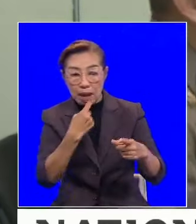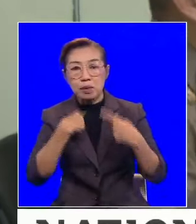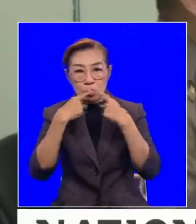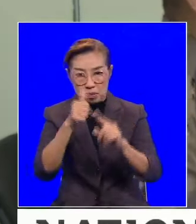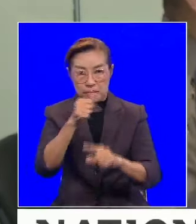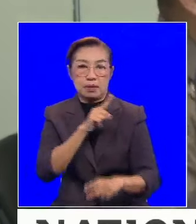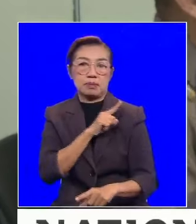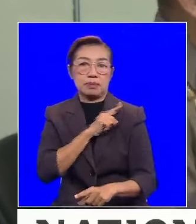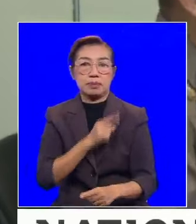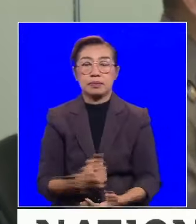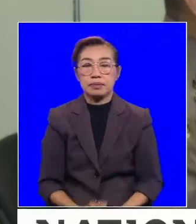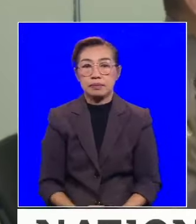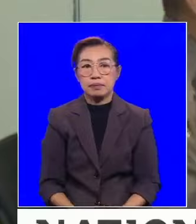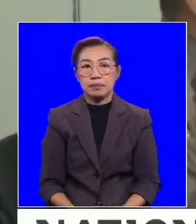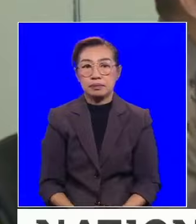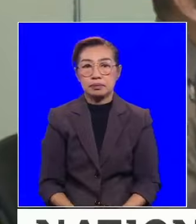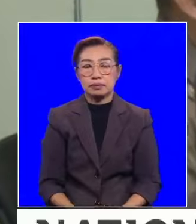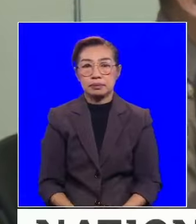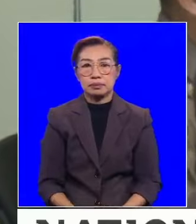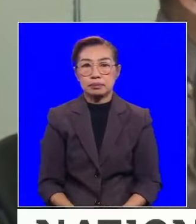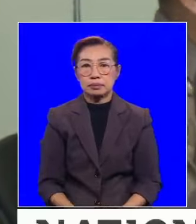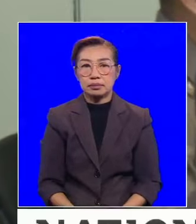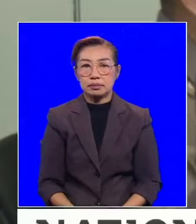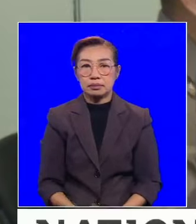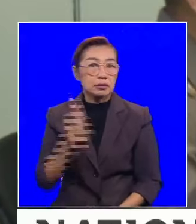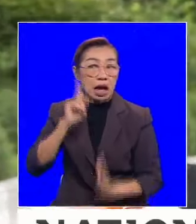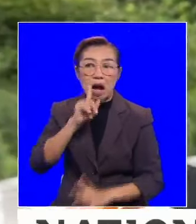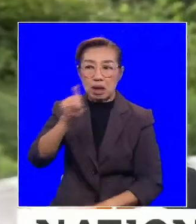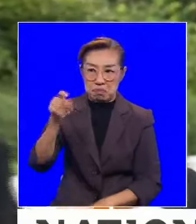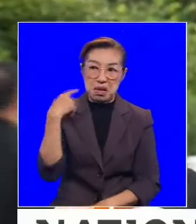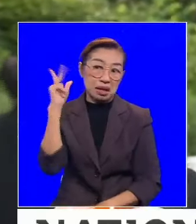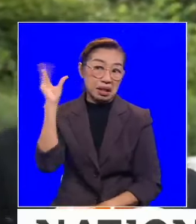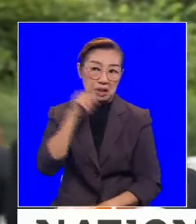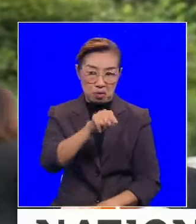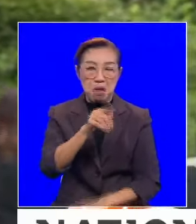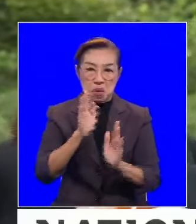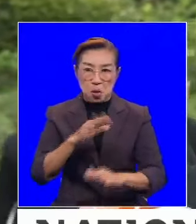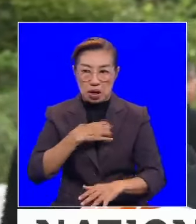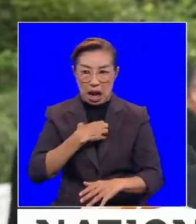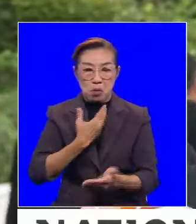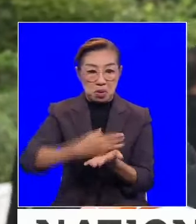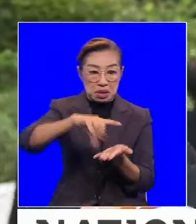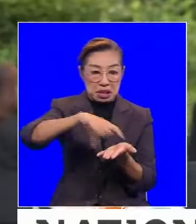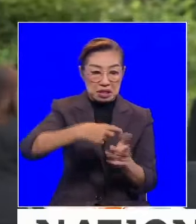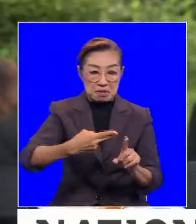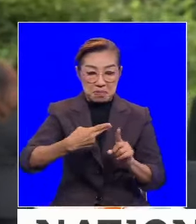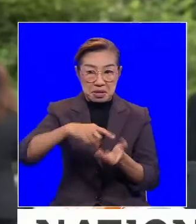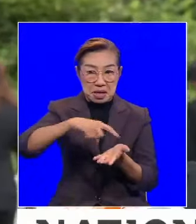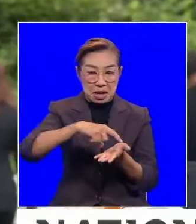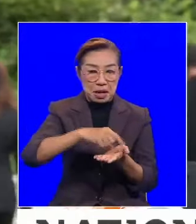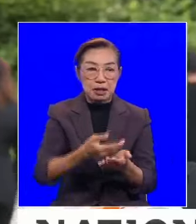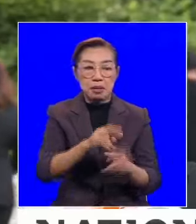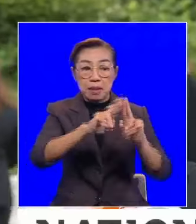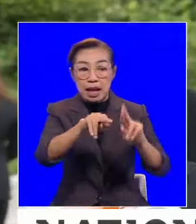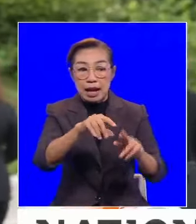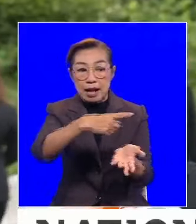ก็มีกระแสเรื่องของเตรียมที่จะแลกเป็นเงินสด เราตรงนี้ก็เราก็ต้องมีวิธีการในการที่เราป้องกันนะครับในเช้าวันนี้10โมงเช้